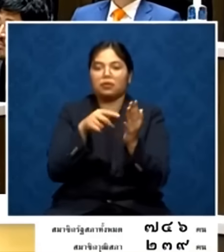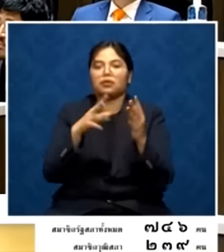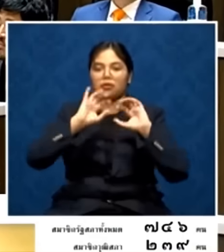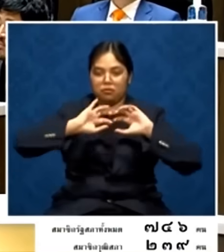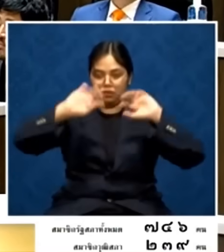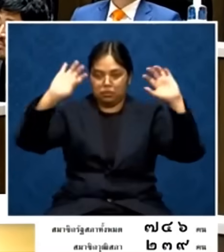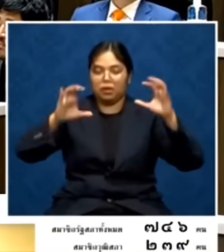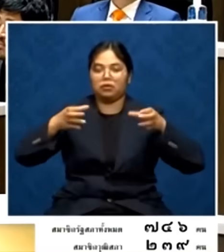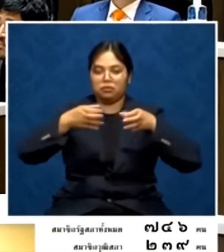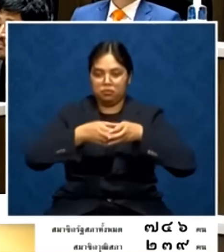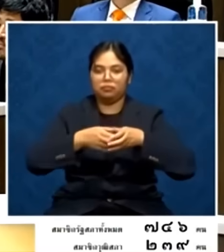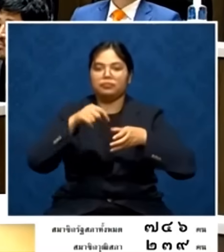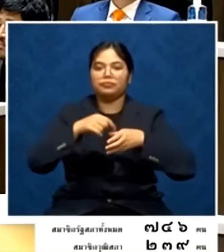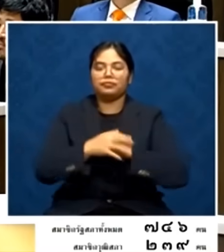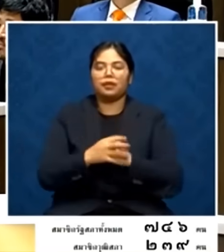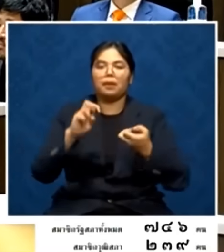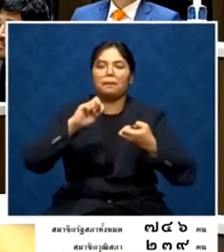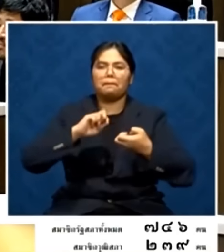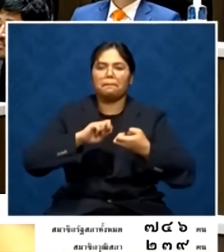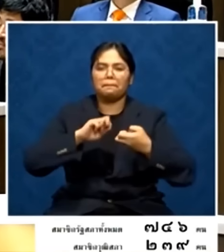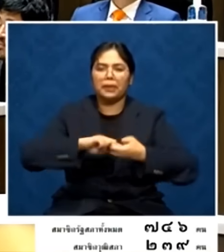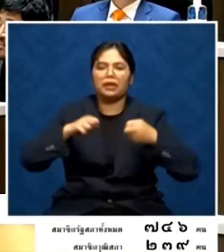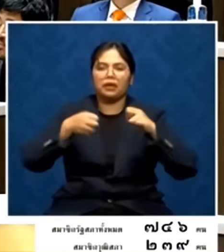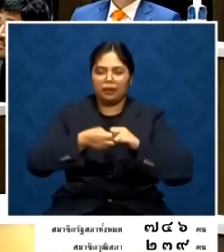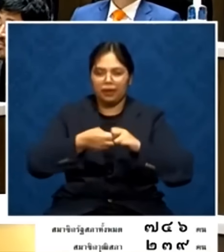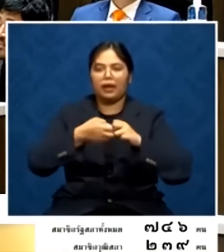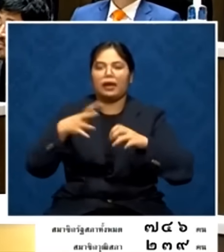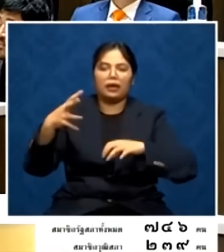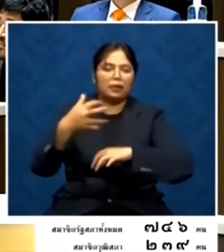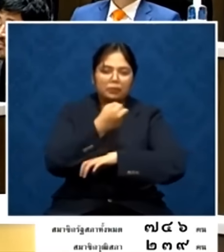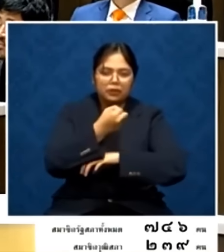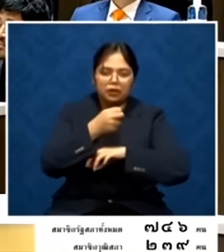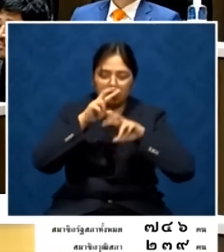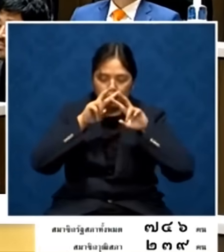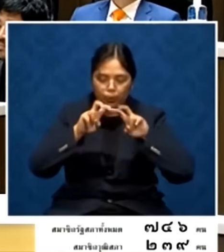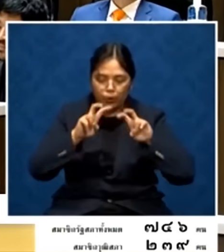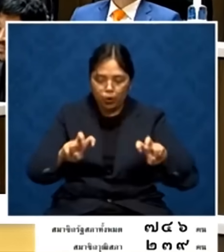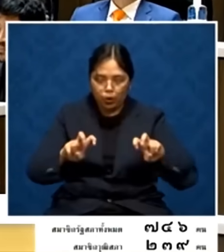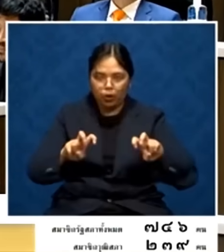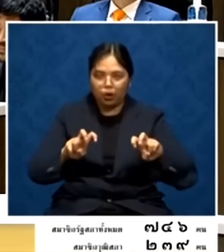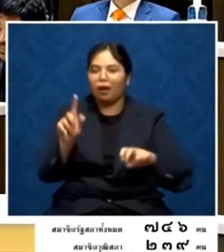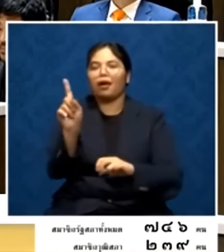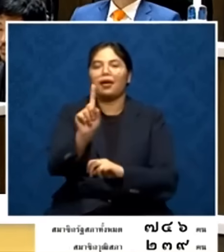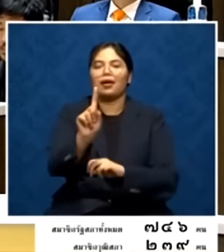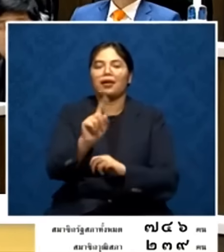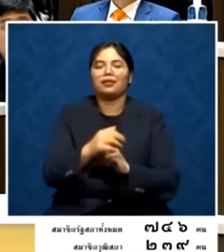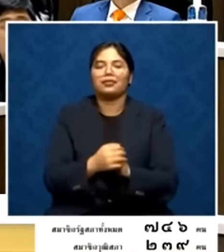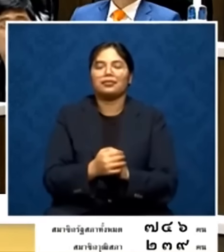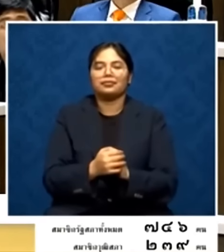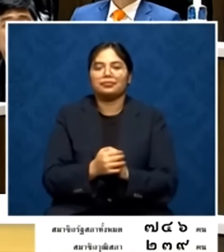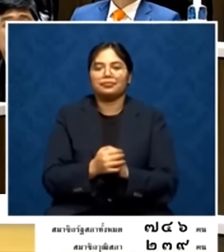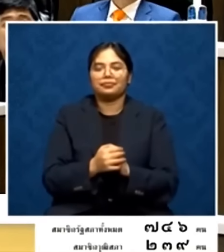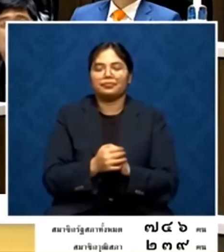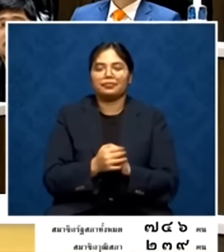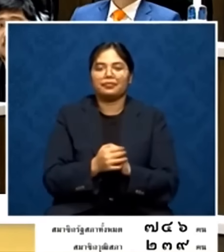ทั้งที่เกิดตัวอย่างความเหลื่อมล้ำขึ้นให้เห็นต่ำตาจากนักโทษเทวดาที่ชื่อทักษิณก้าว